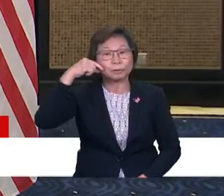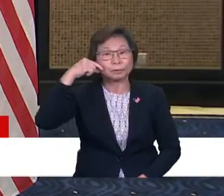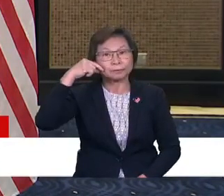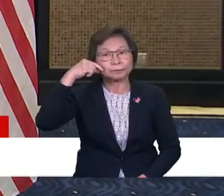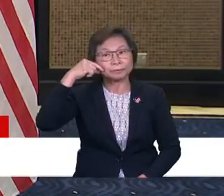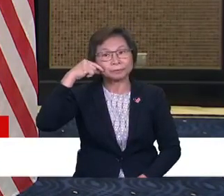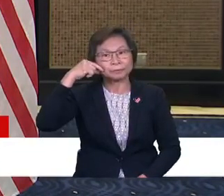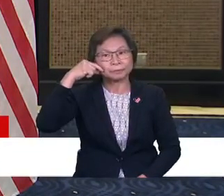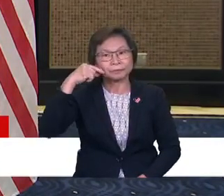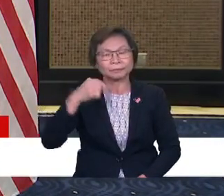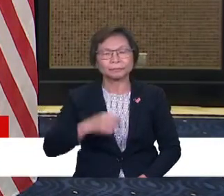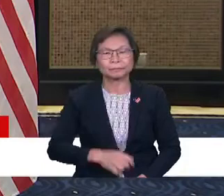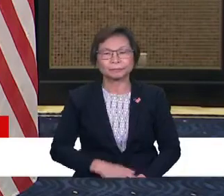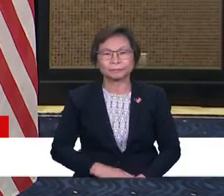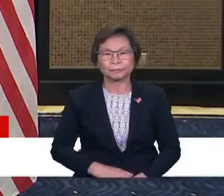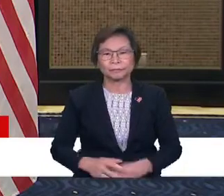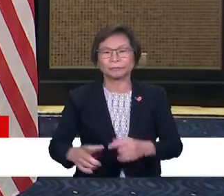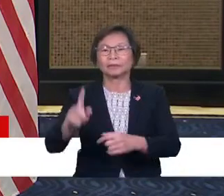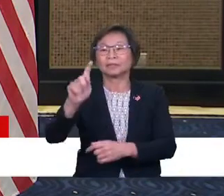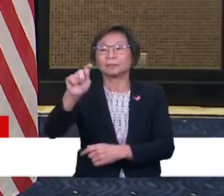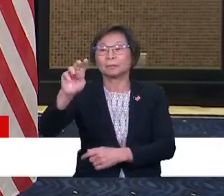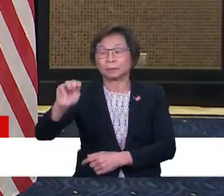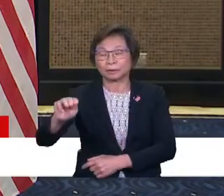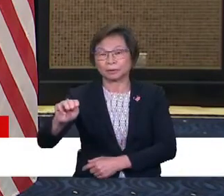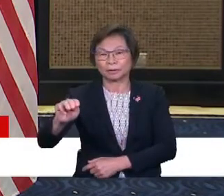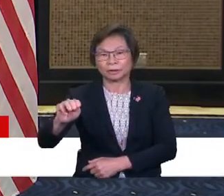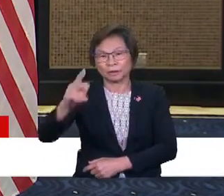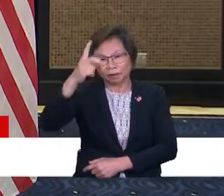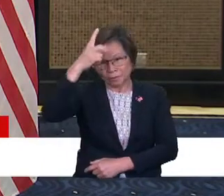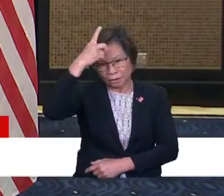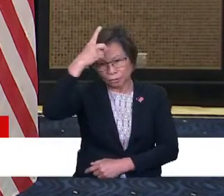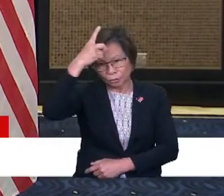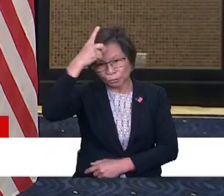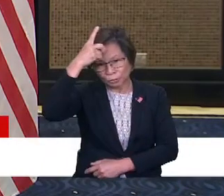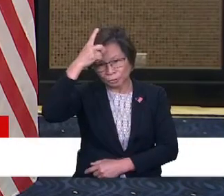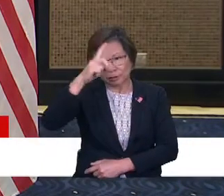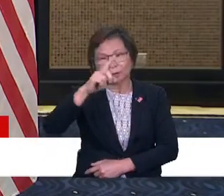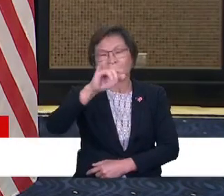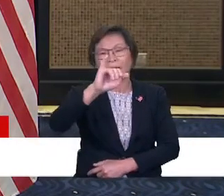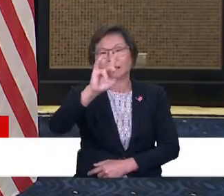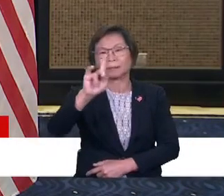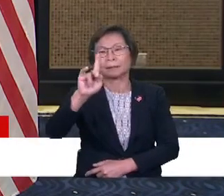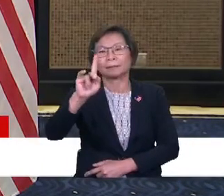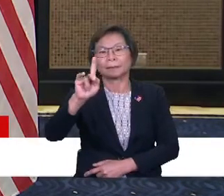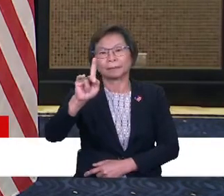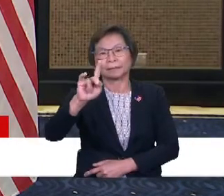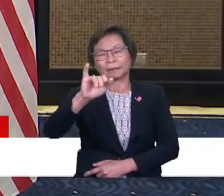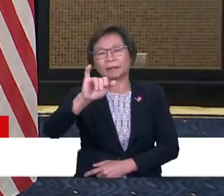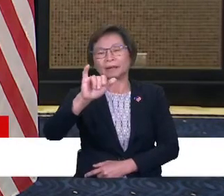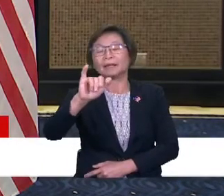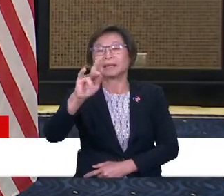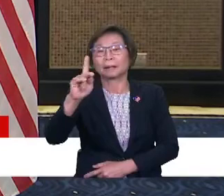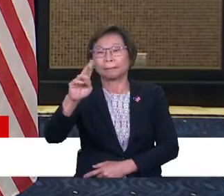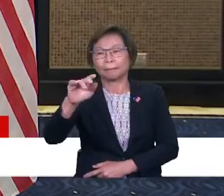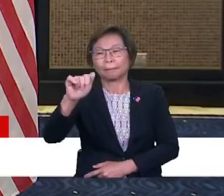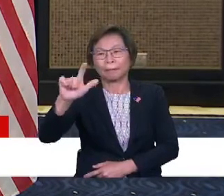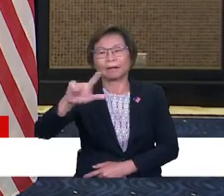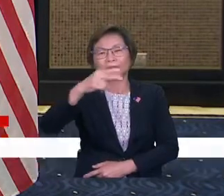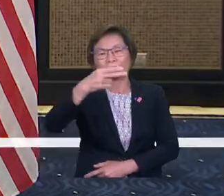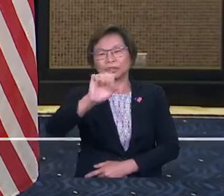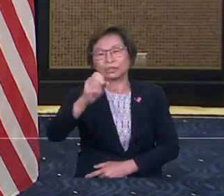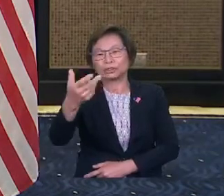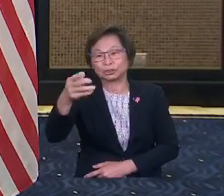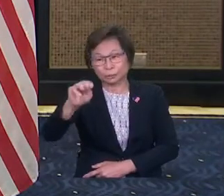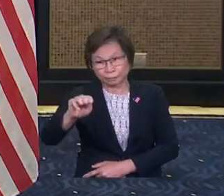onn Hai timbalan menteri yang bernama Datuk Sri Gmail Hisyam bin Abdul Aziz